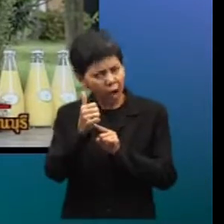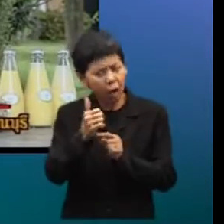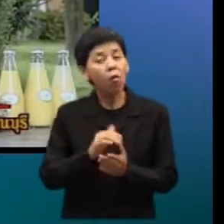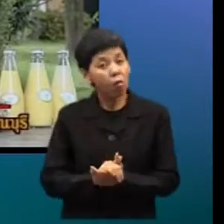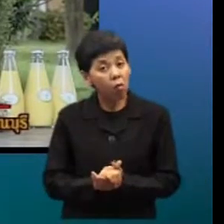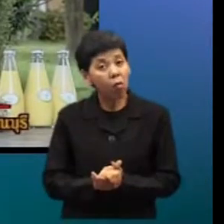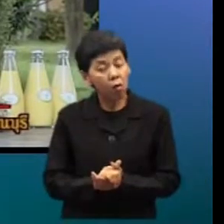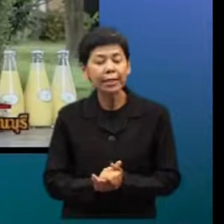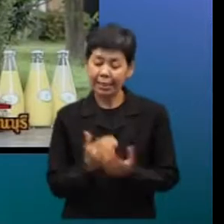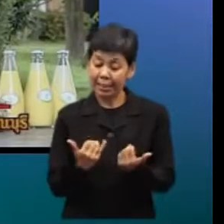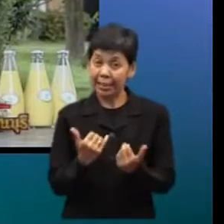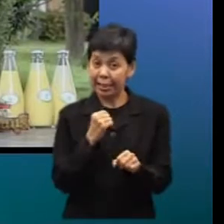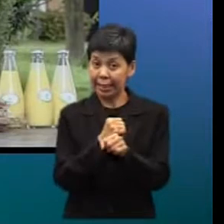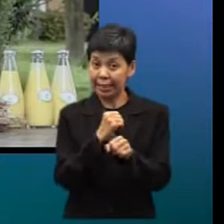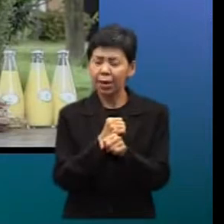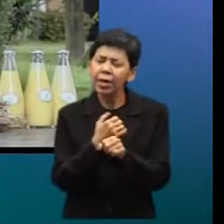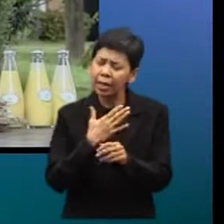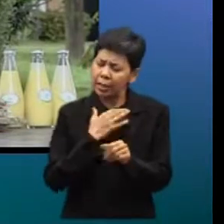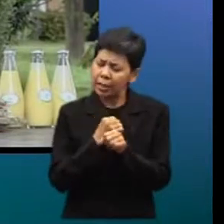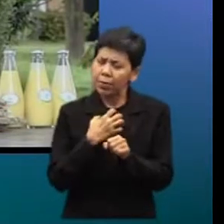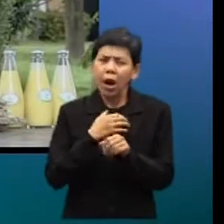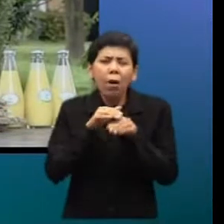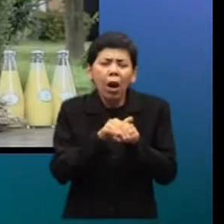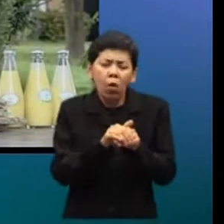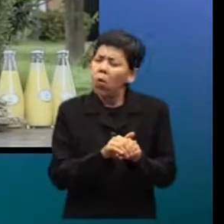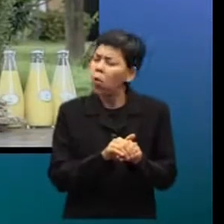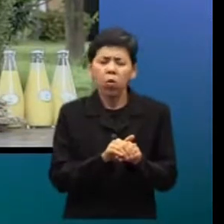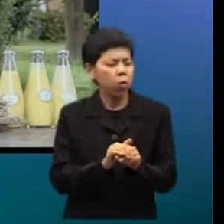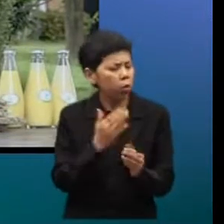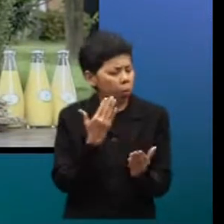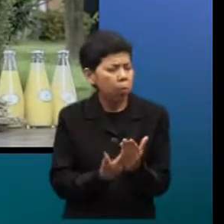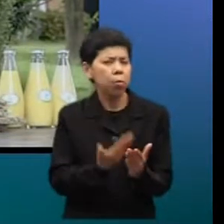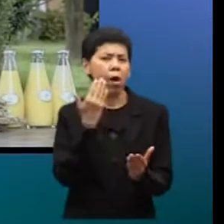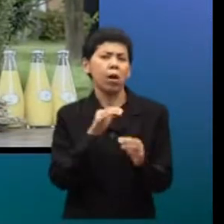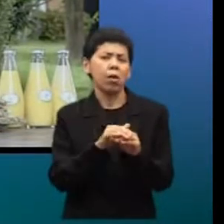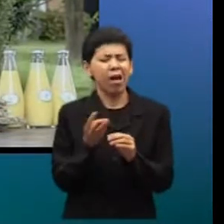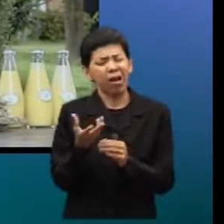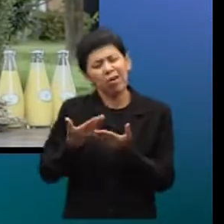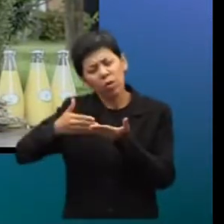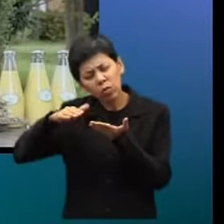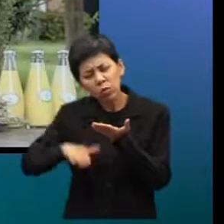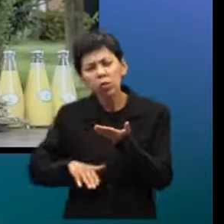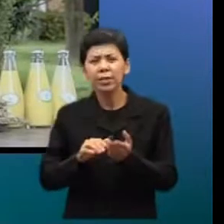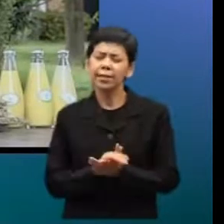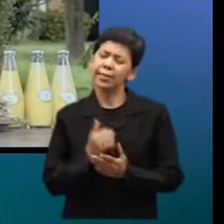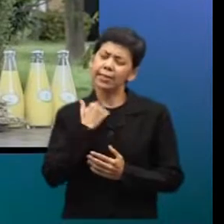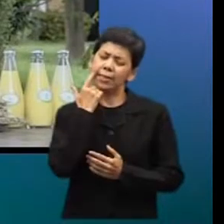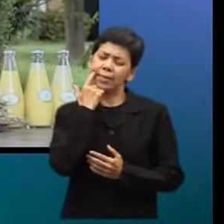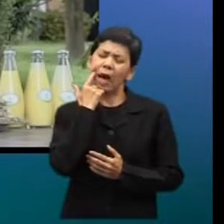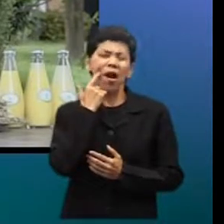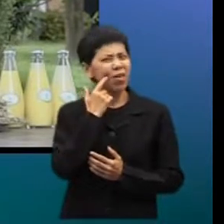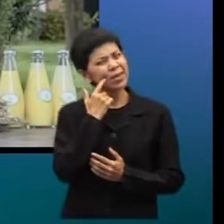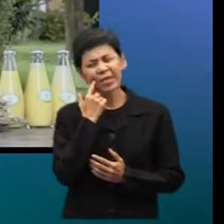เขาก็เลยบอกโอเคในช่วงที่เราทำบังเอิญมะพร้าวราคาค่อนข้างจะแพงมากนะคะแล้วข้าวราคาตกต่ำเราก็เลย